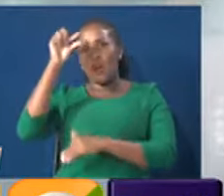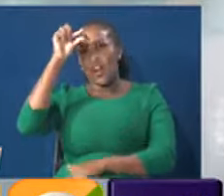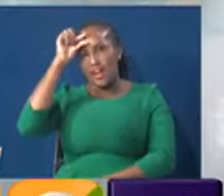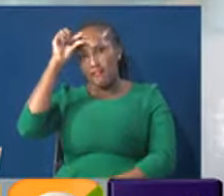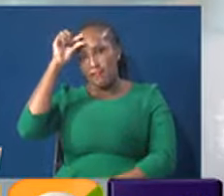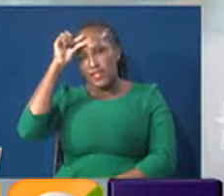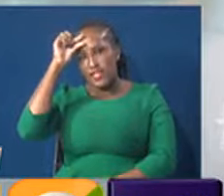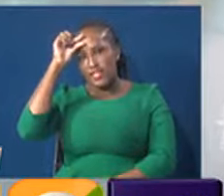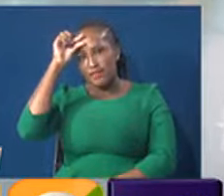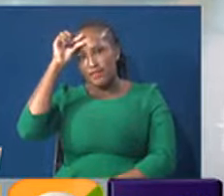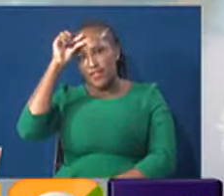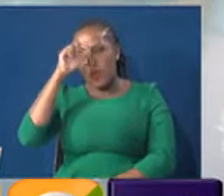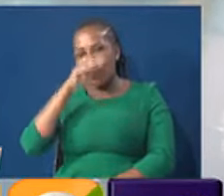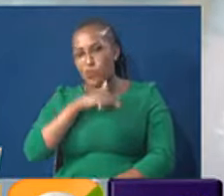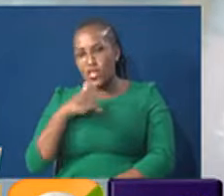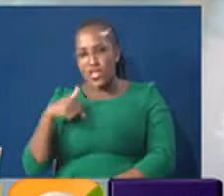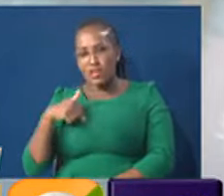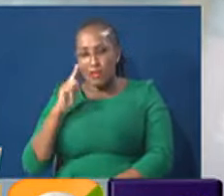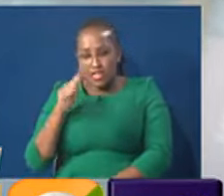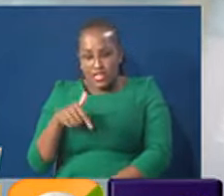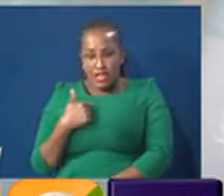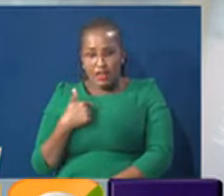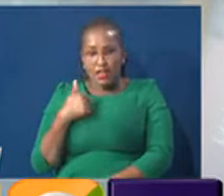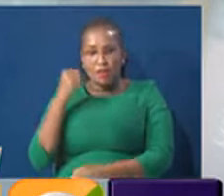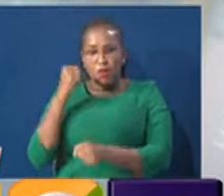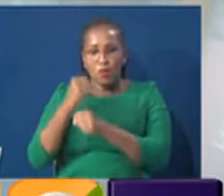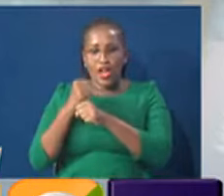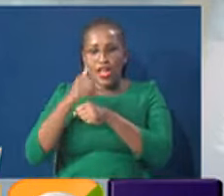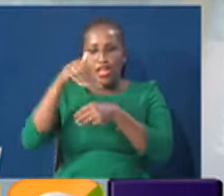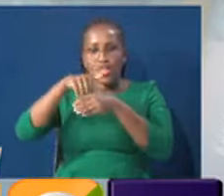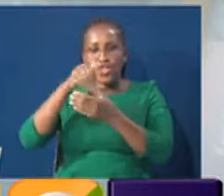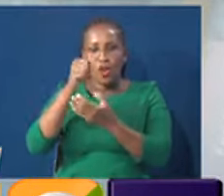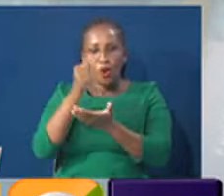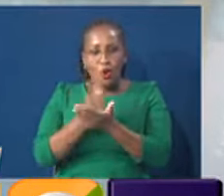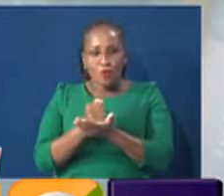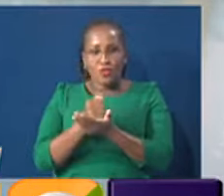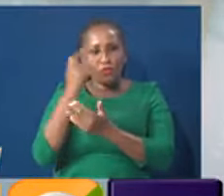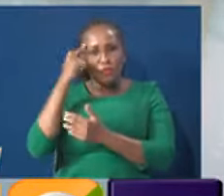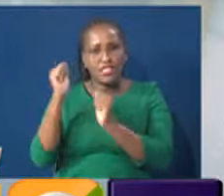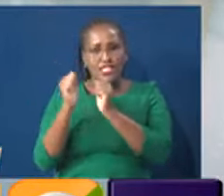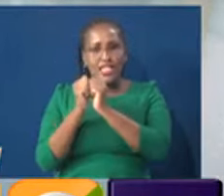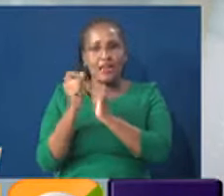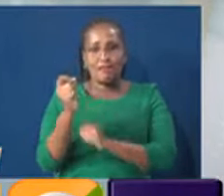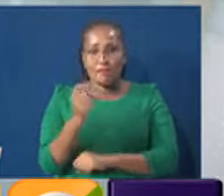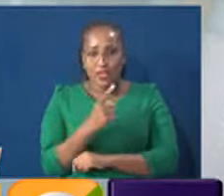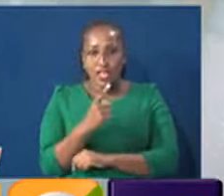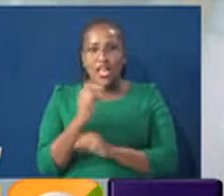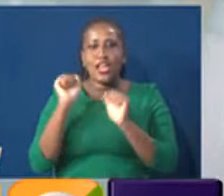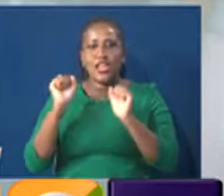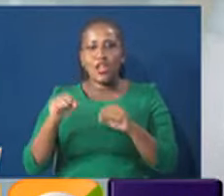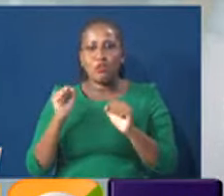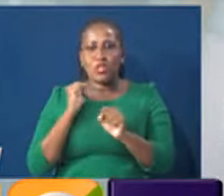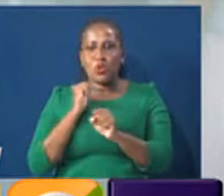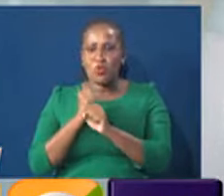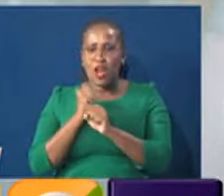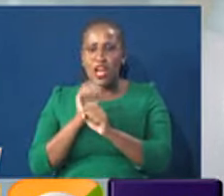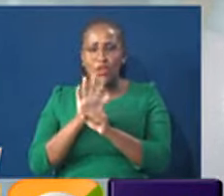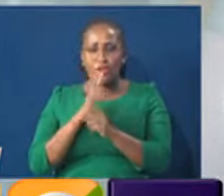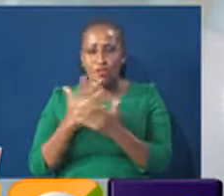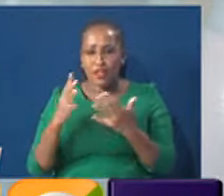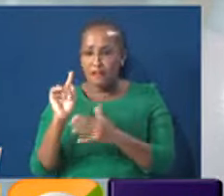kwa tumekuwa mimi binafsi nimekuwa kwa ofisi ya miezi 10 na tumeweza kupiga hatua sana.